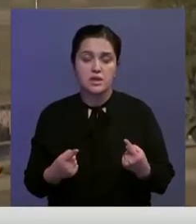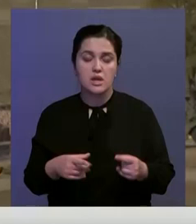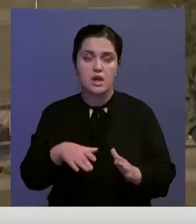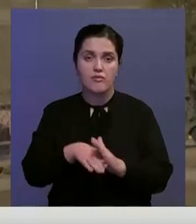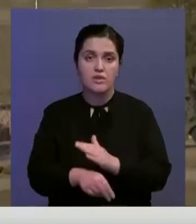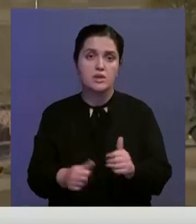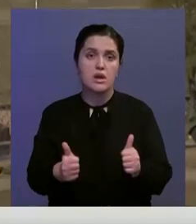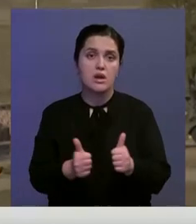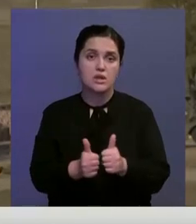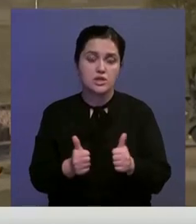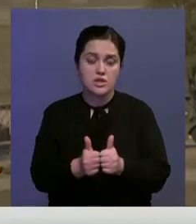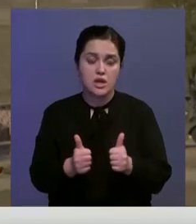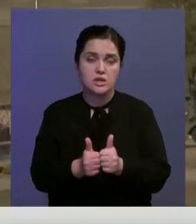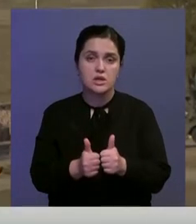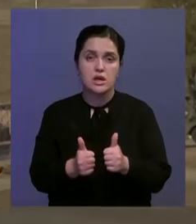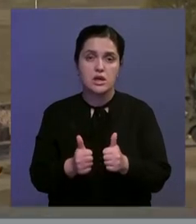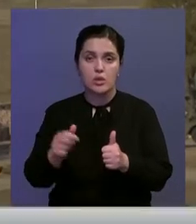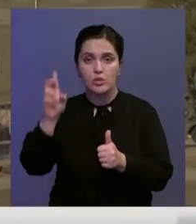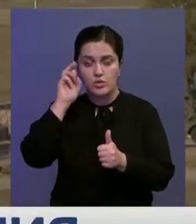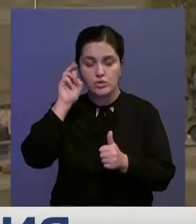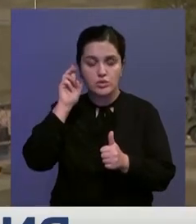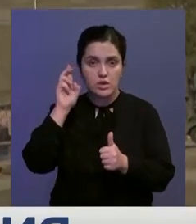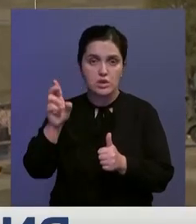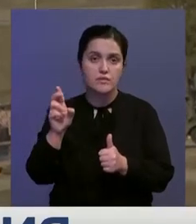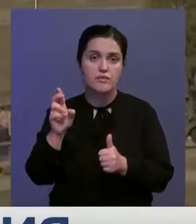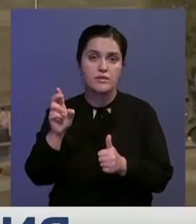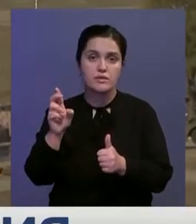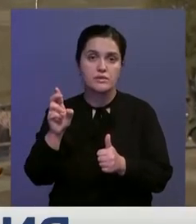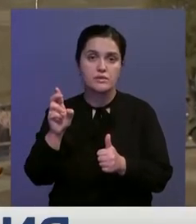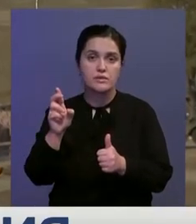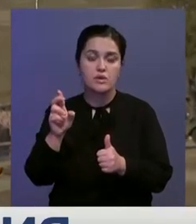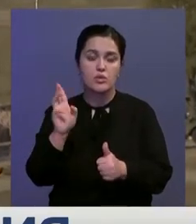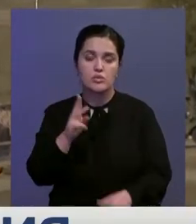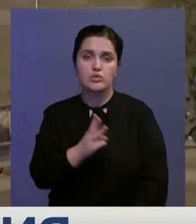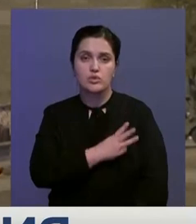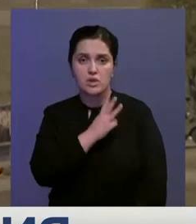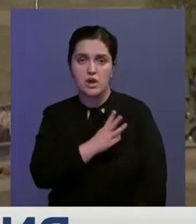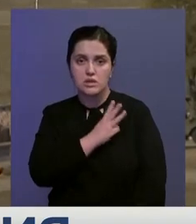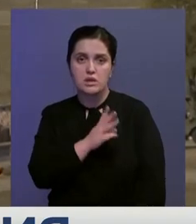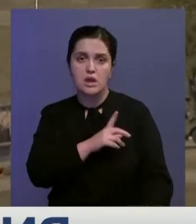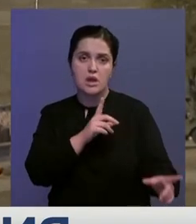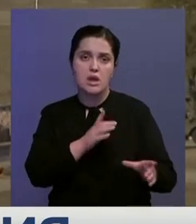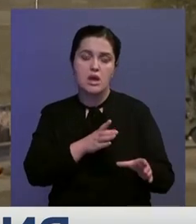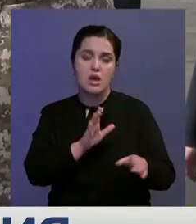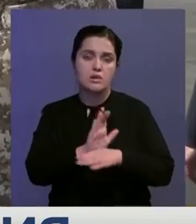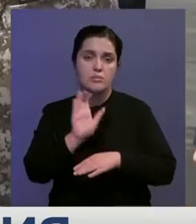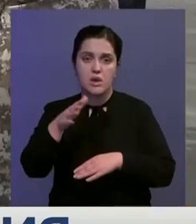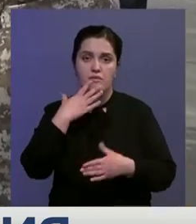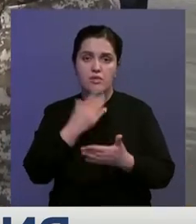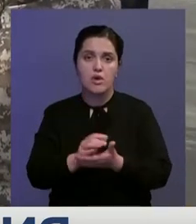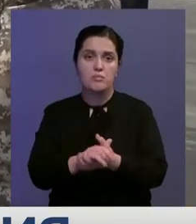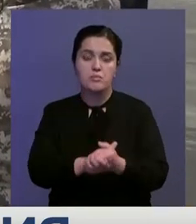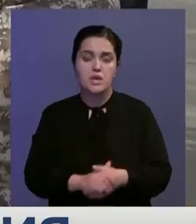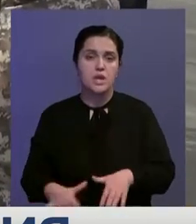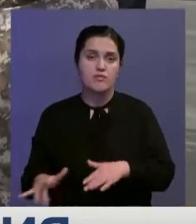близлежащие наши соседние государства, которые желают тоже отправить свой миротворческий контингент.